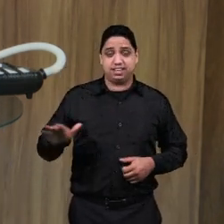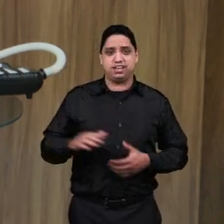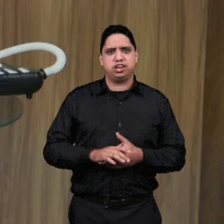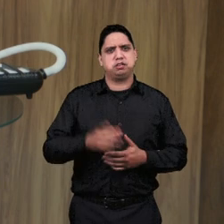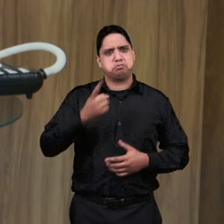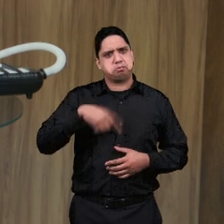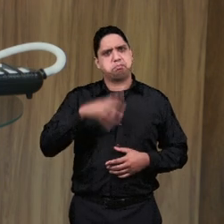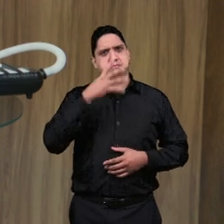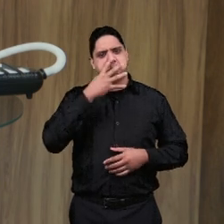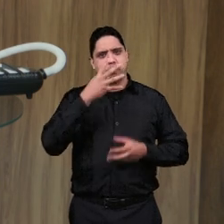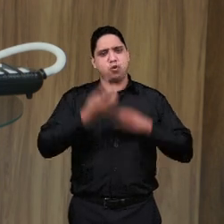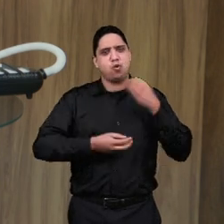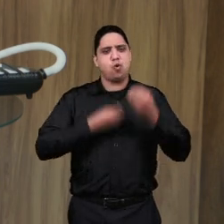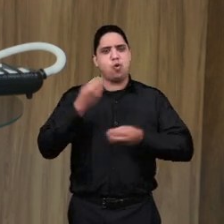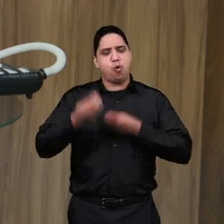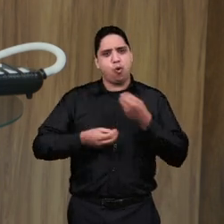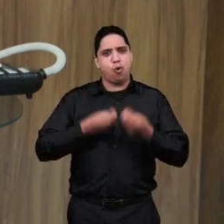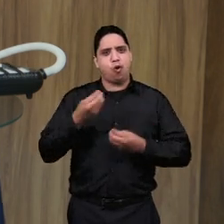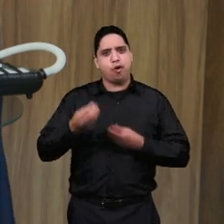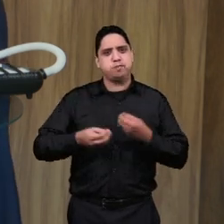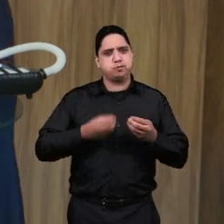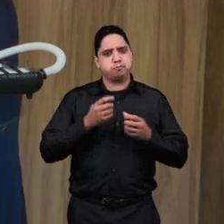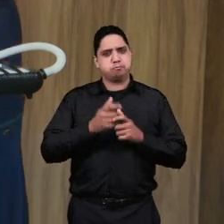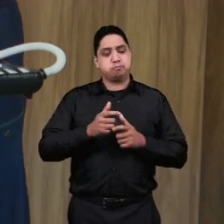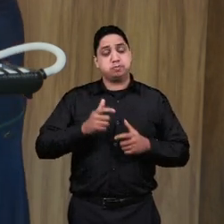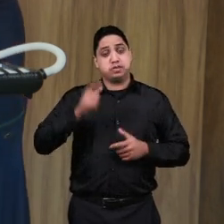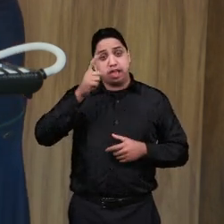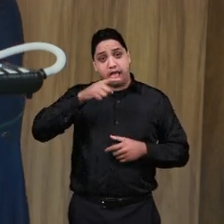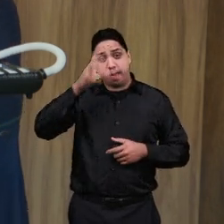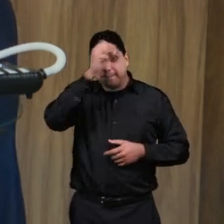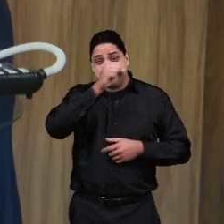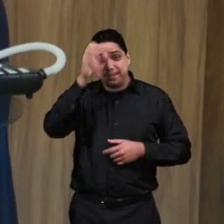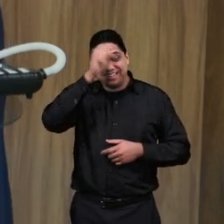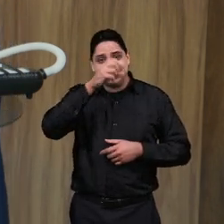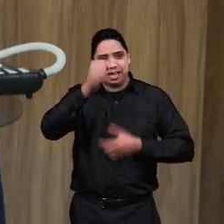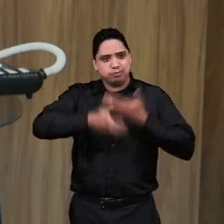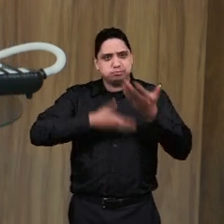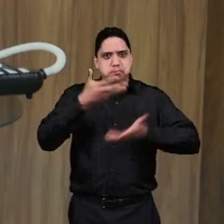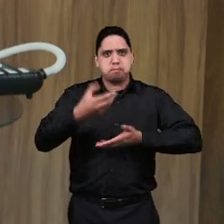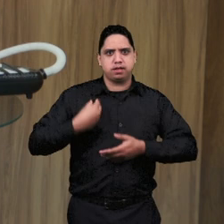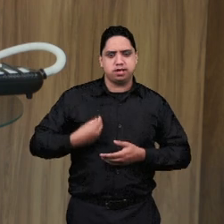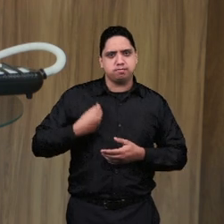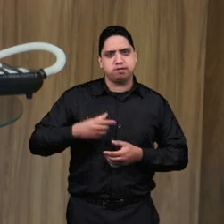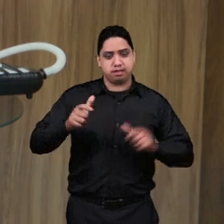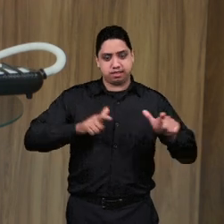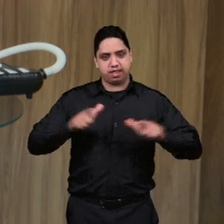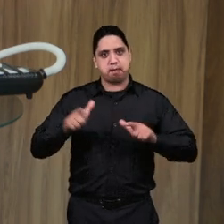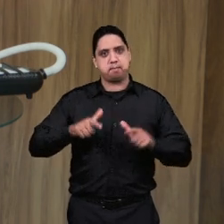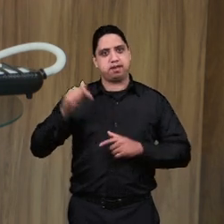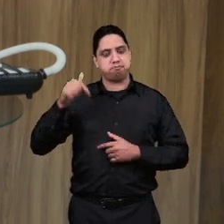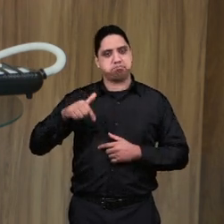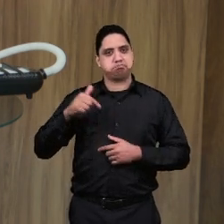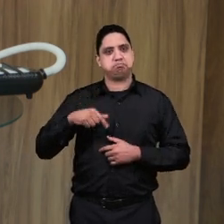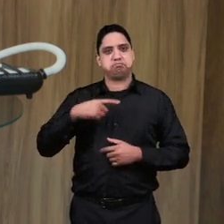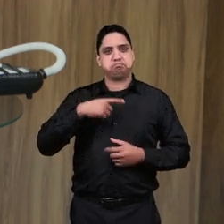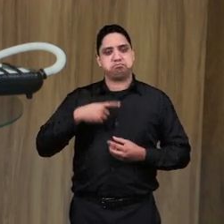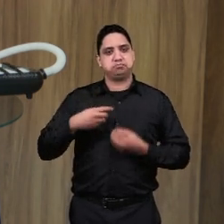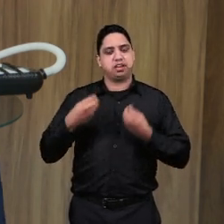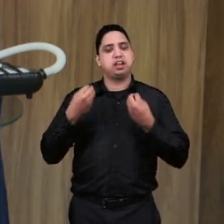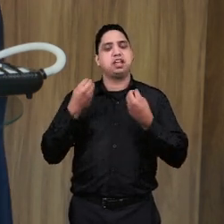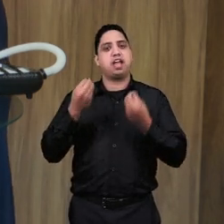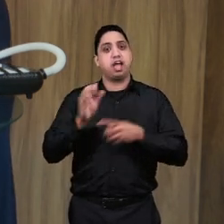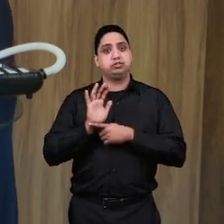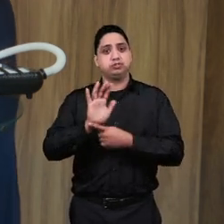et interaction que ce travail a proportionné à vous, à vos familles et aux